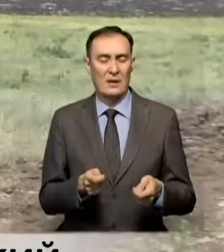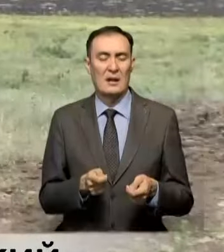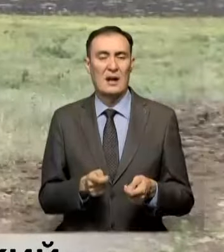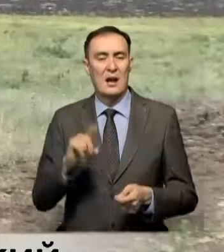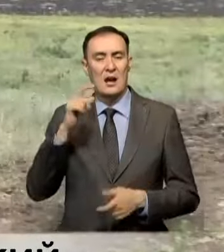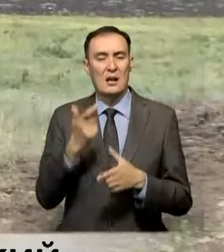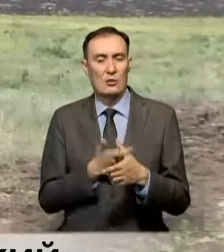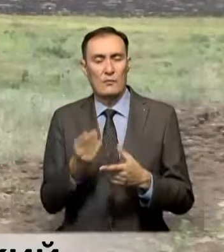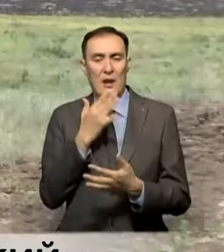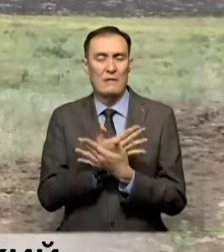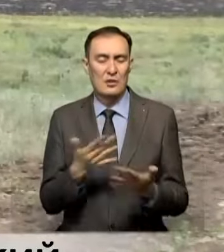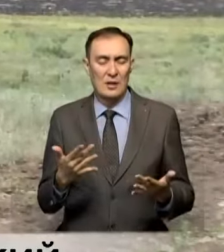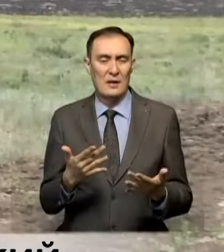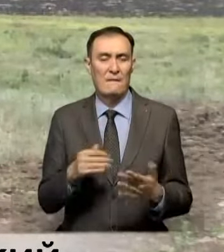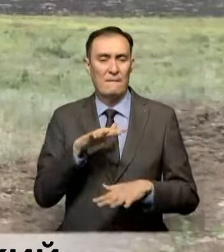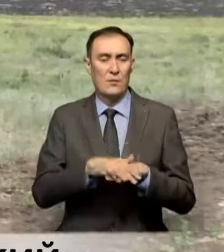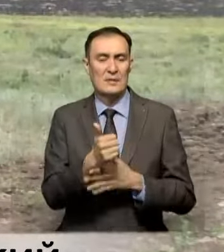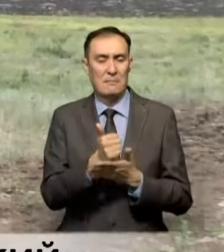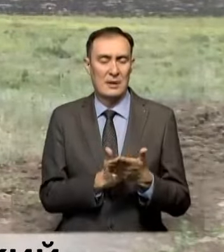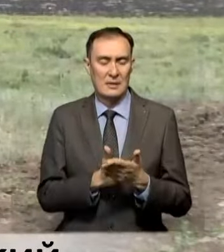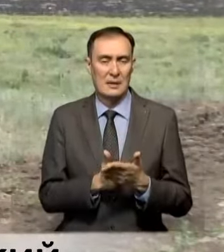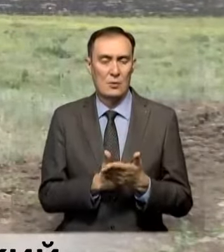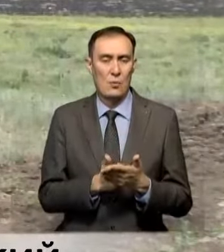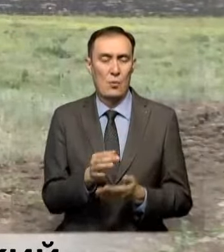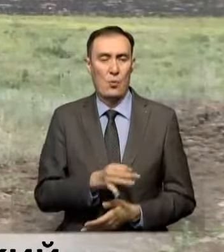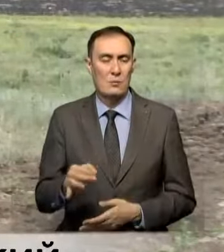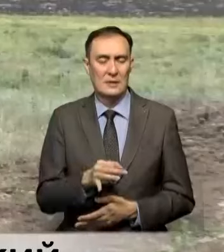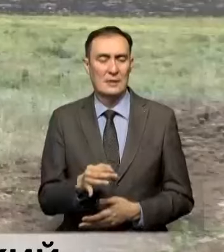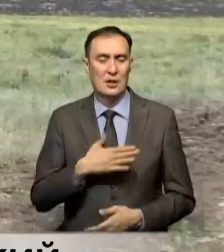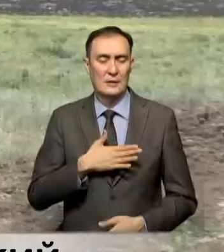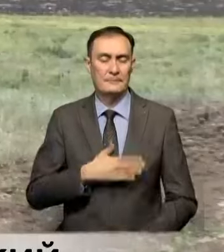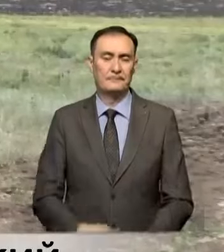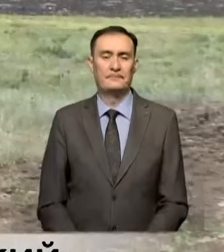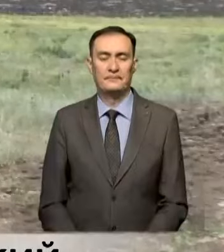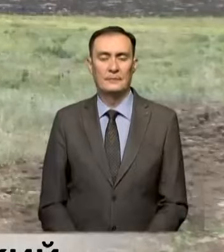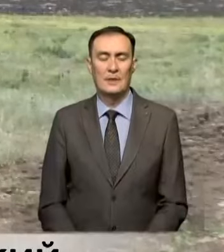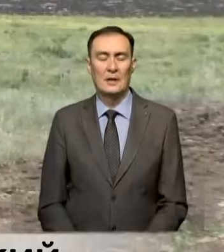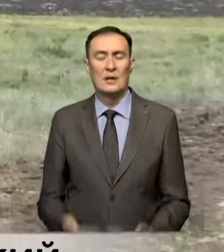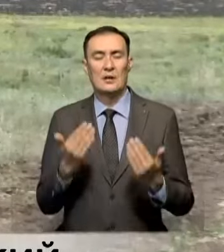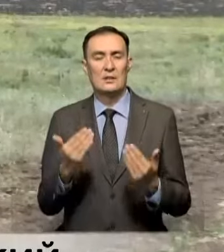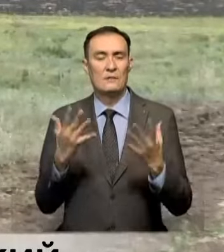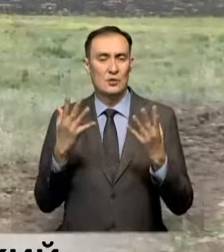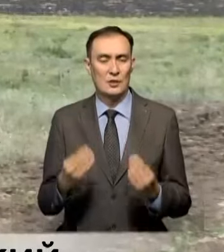картофеля и овощей в стабилизационный фонд Актюбинской области. на сегодняшний